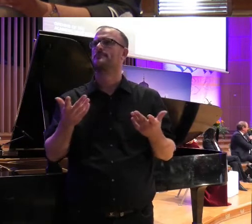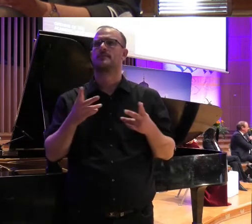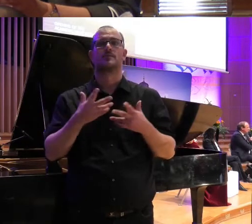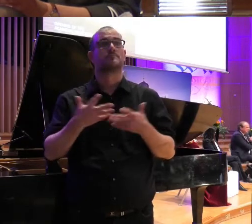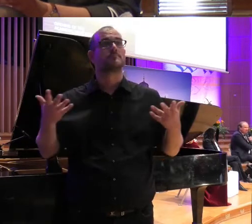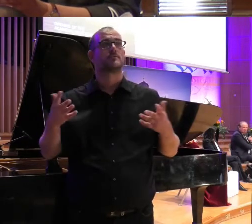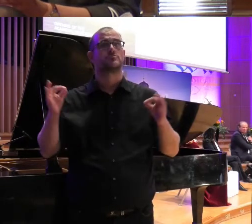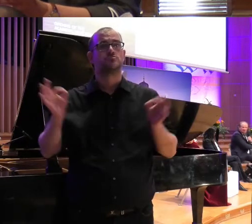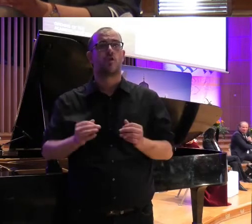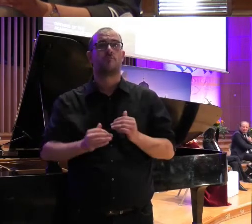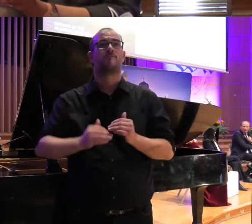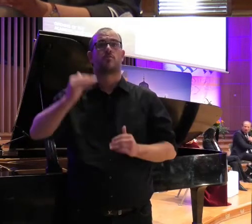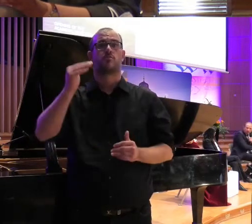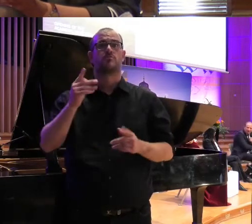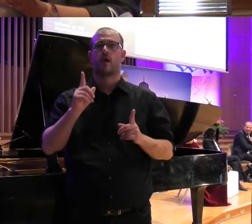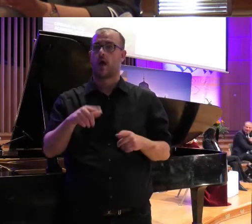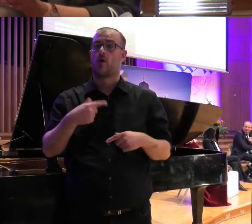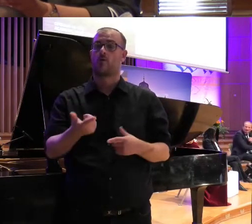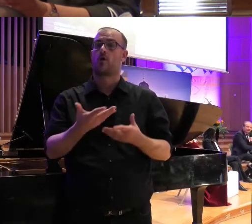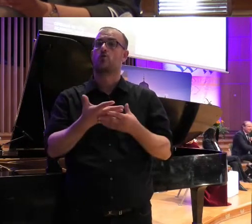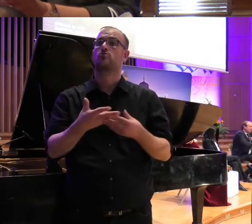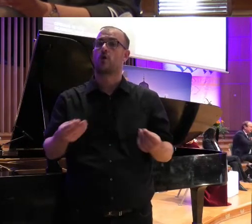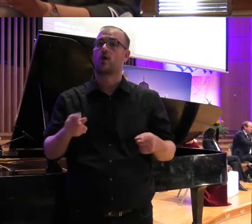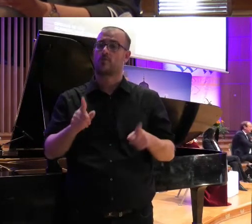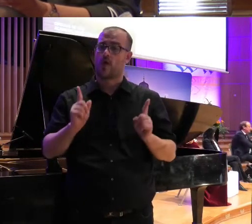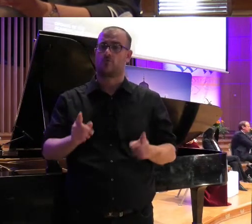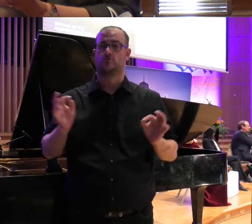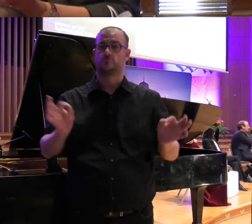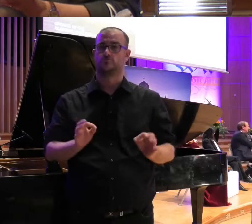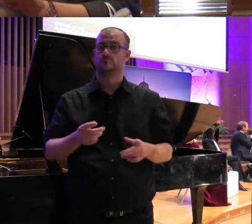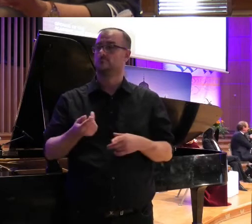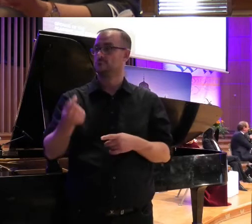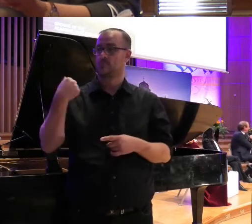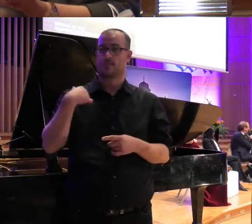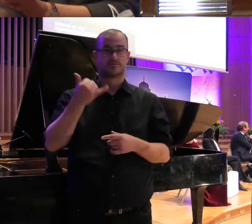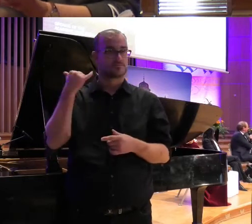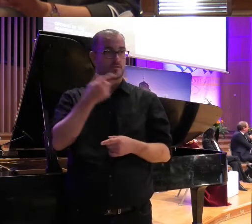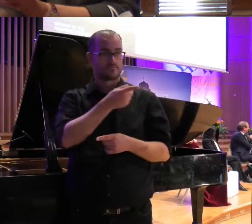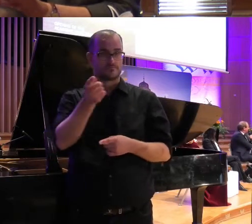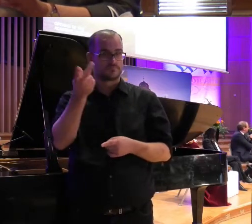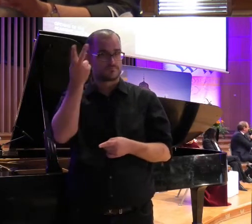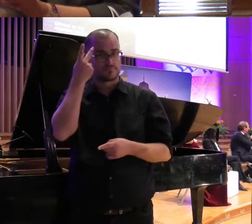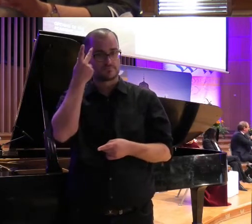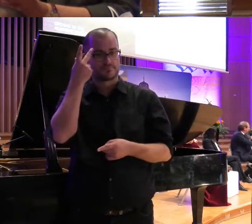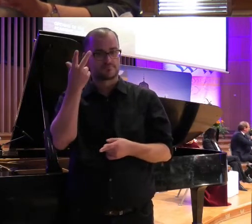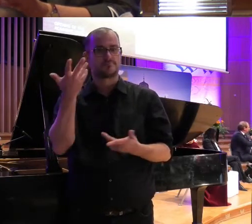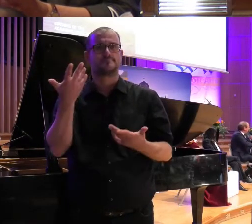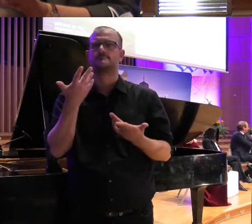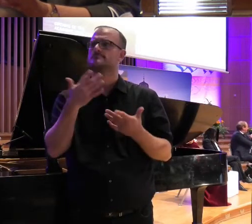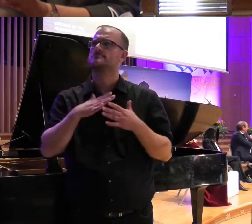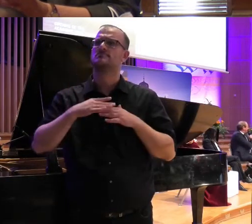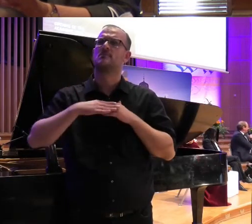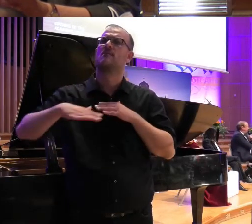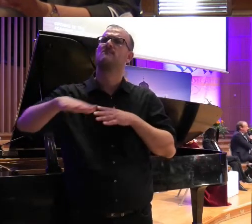Flutereignisse nur, sondern es sind auch Trockenheiten. Wenn Sie sich erinnern, im letzten Jahr hatten wir diese sozusagen, ich sage immer,